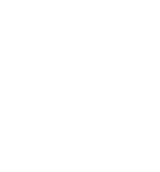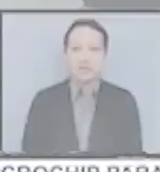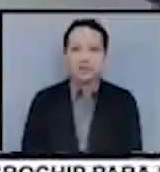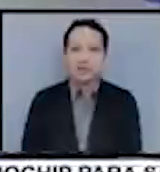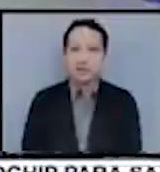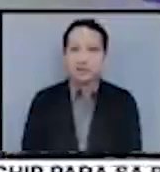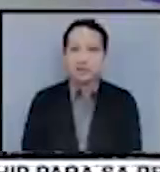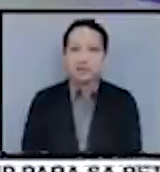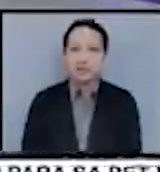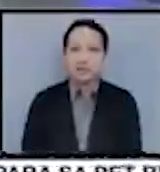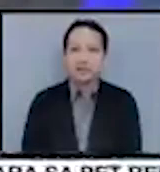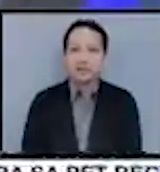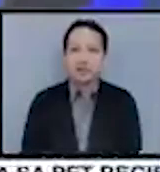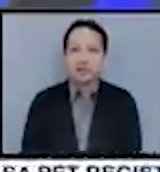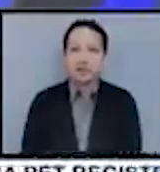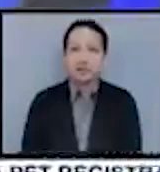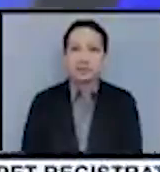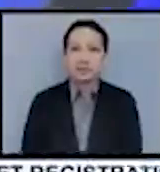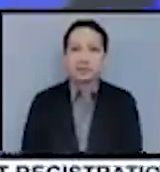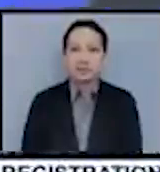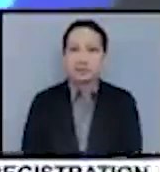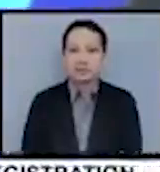Ayan.